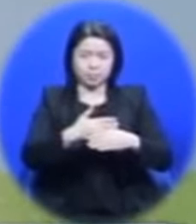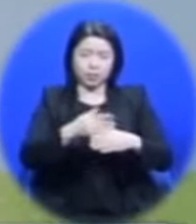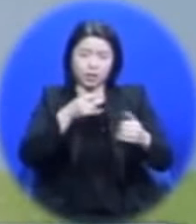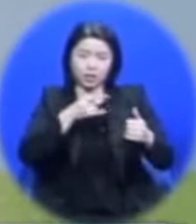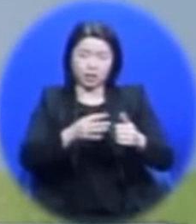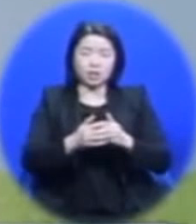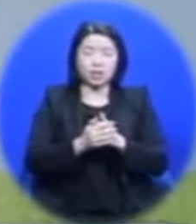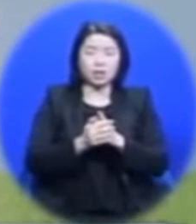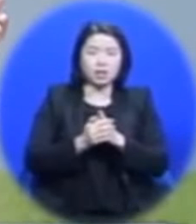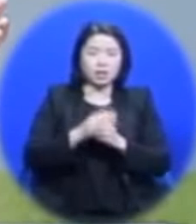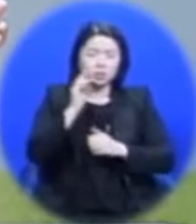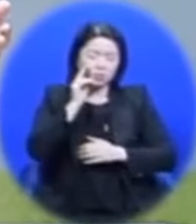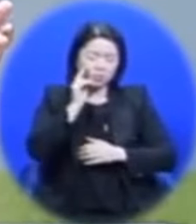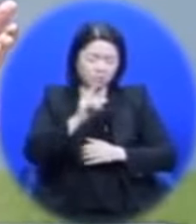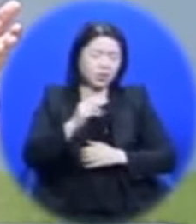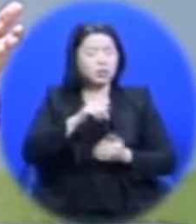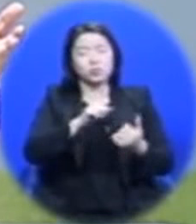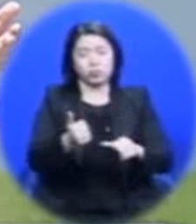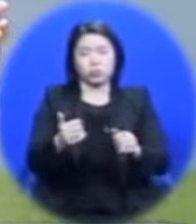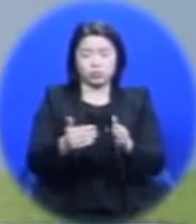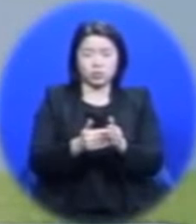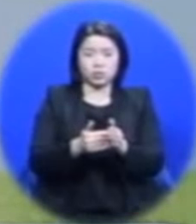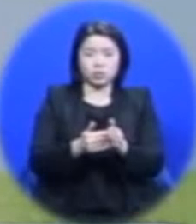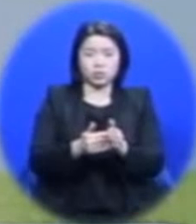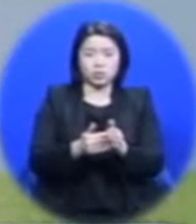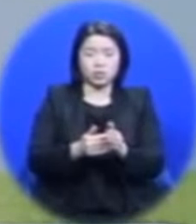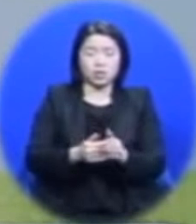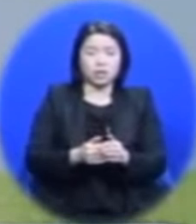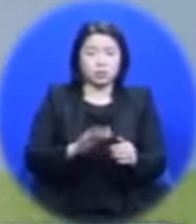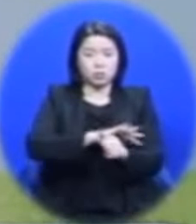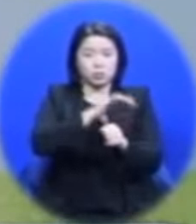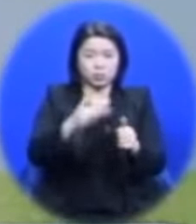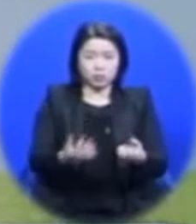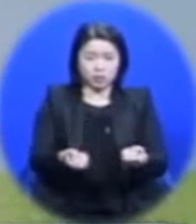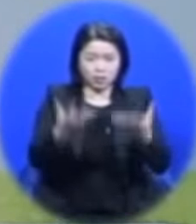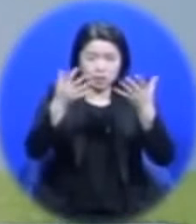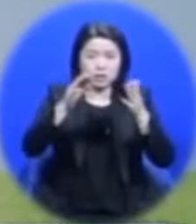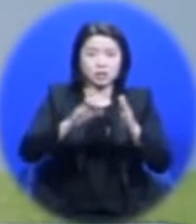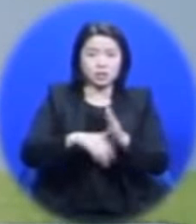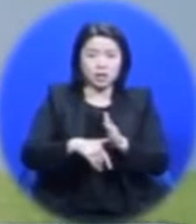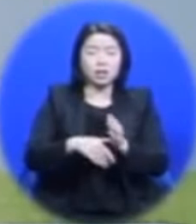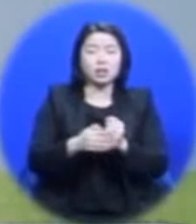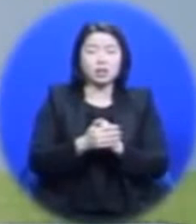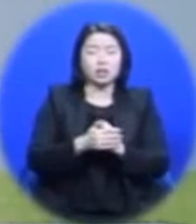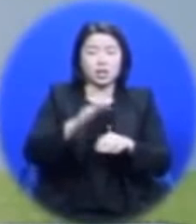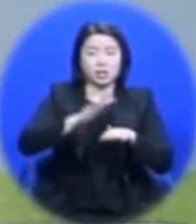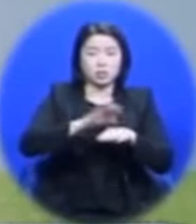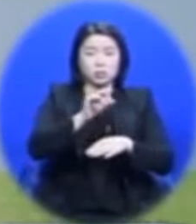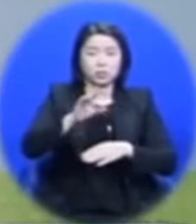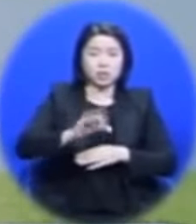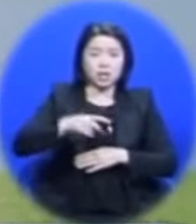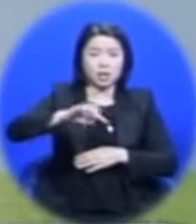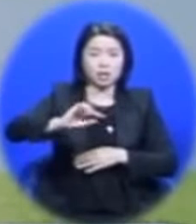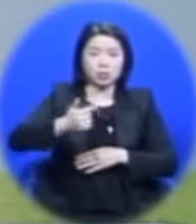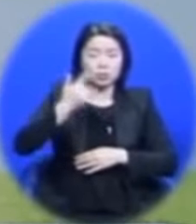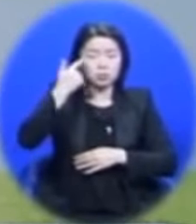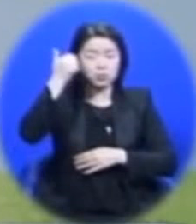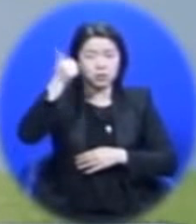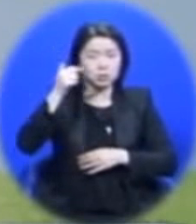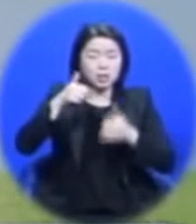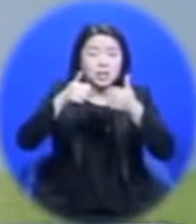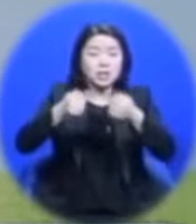공산당에 비참하게 죽었습니다. 그리고 장례식을 치르는데 손양원 목사님이 인사를 하러